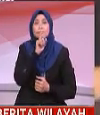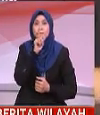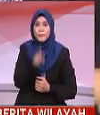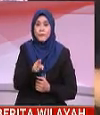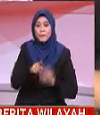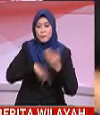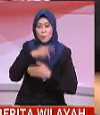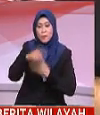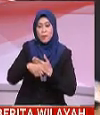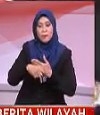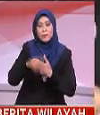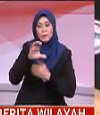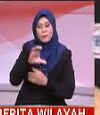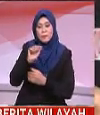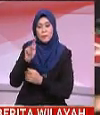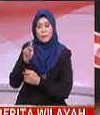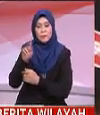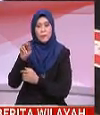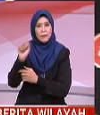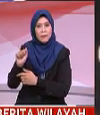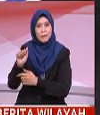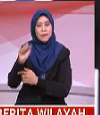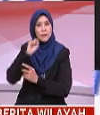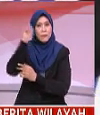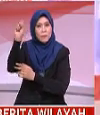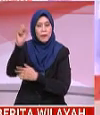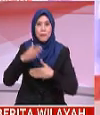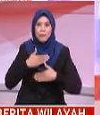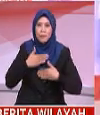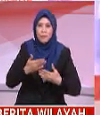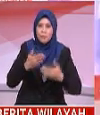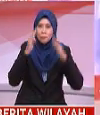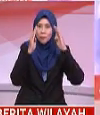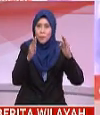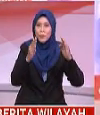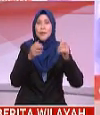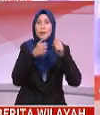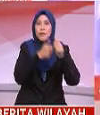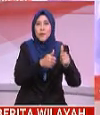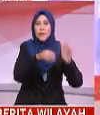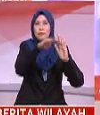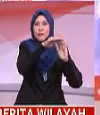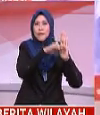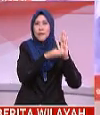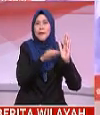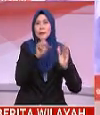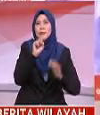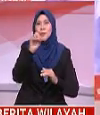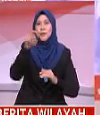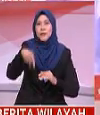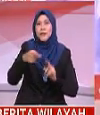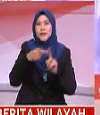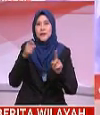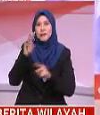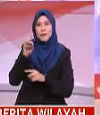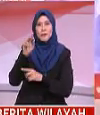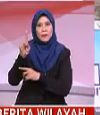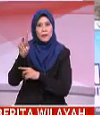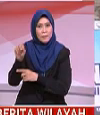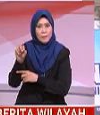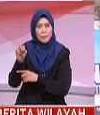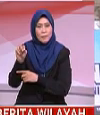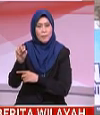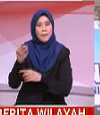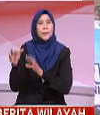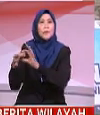memastikan program Cakna Community Sabah Prihatin ini berjalan mengikut SOP yang ditetapkan oleh MKN, dan salah satunya